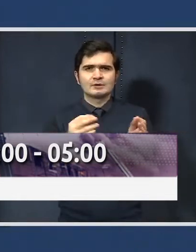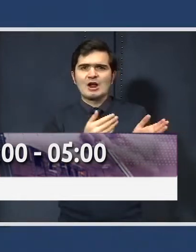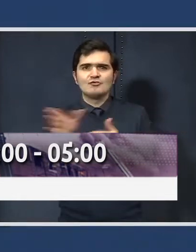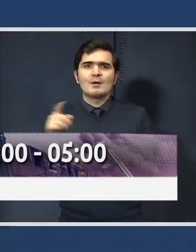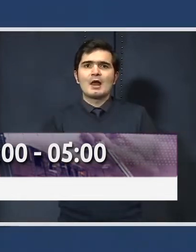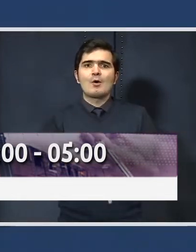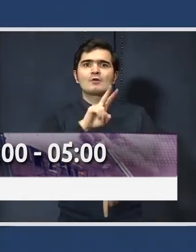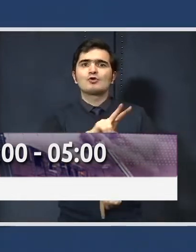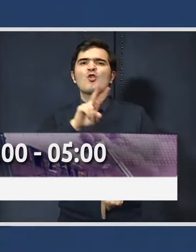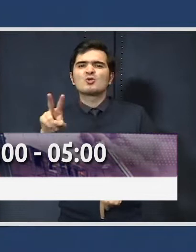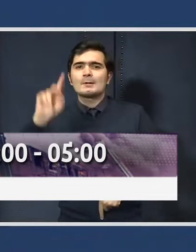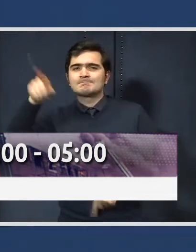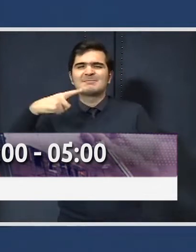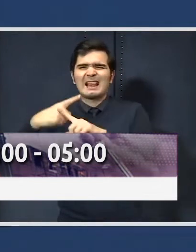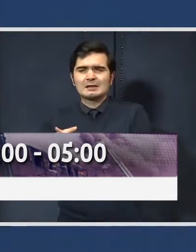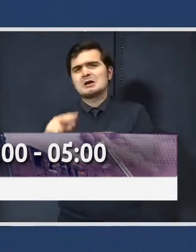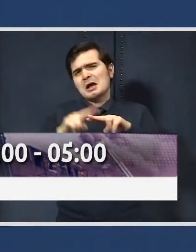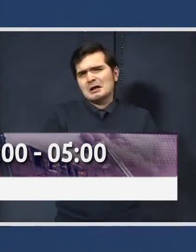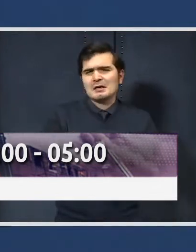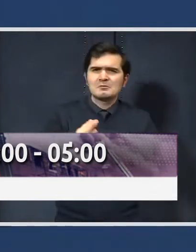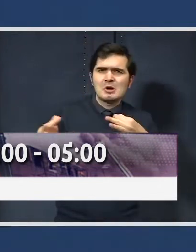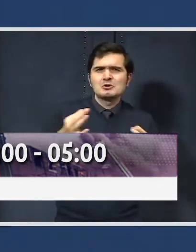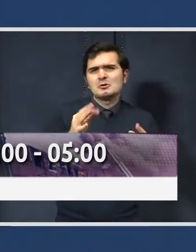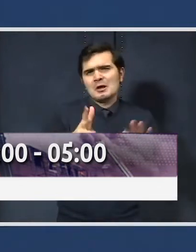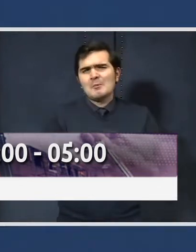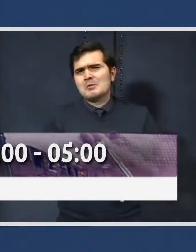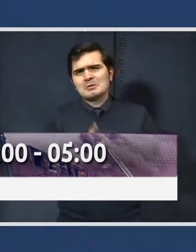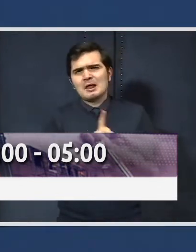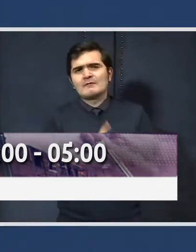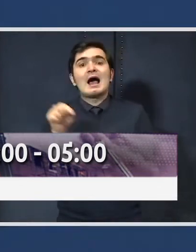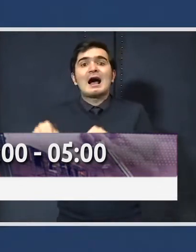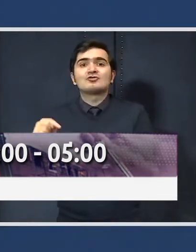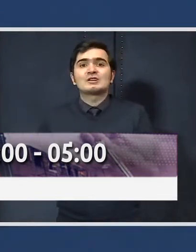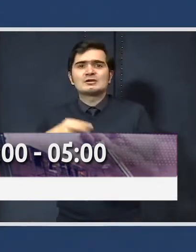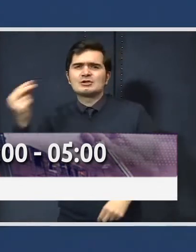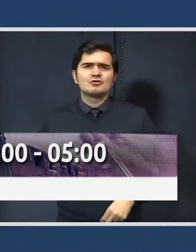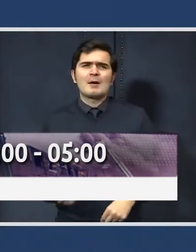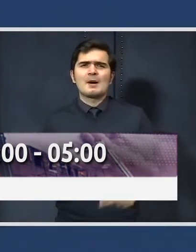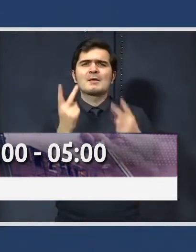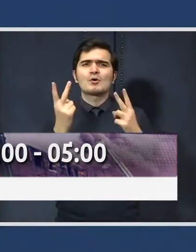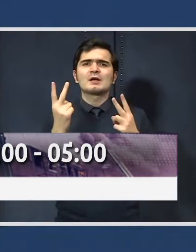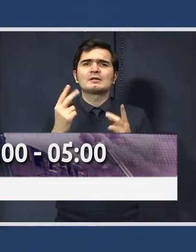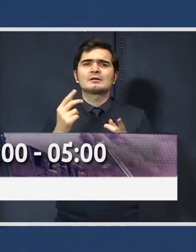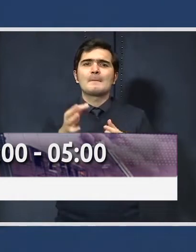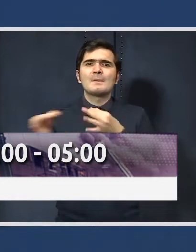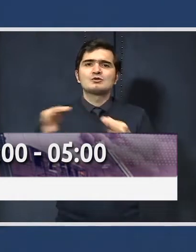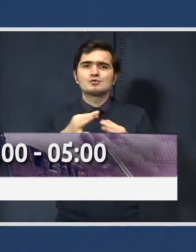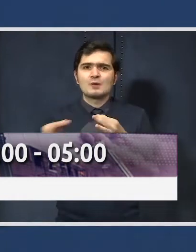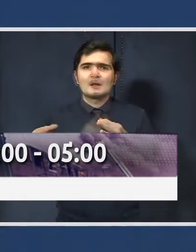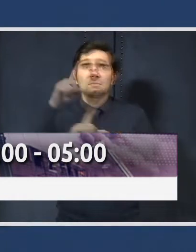restrictie rest măsurile rahman acum același acelea aceasta sa depasim de vedere cea mai importanta masura